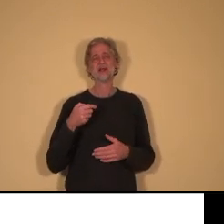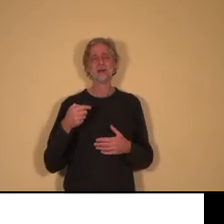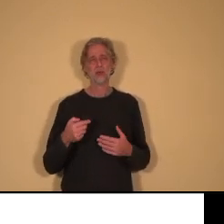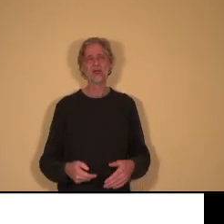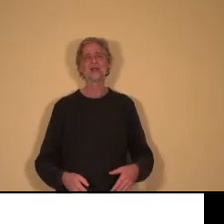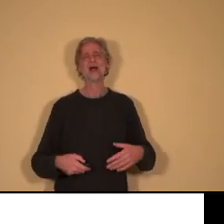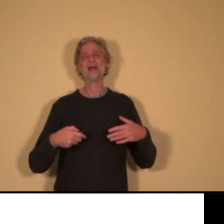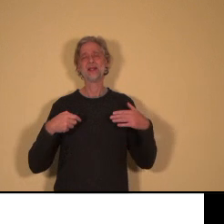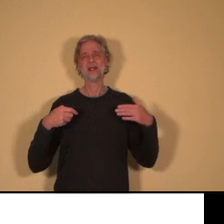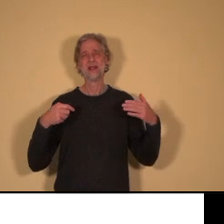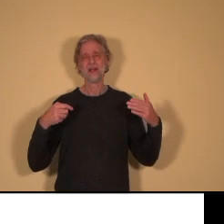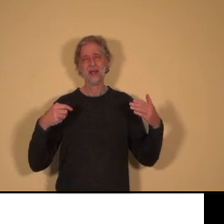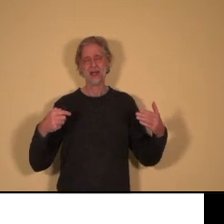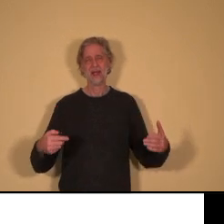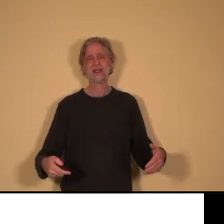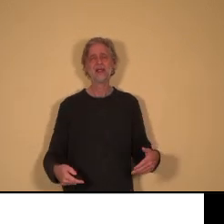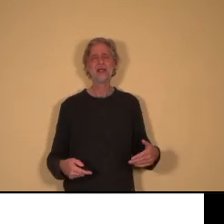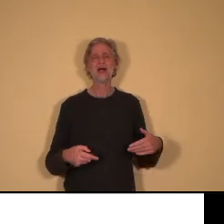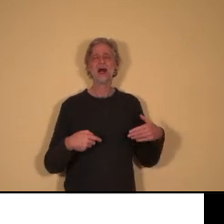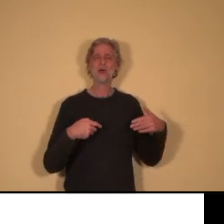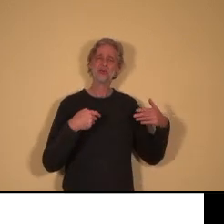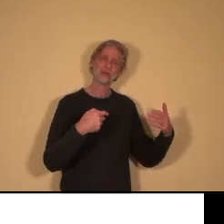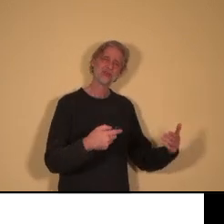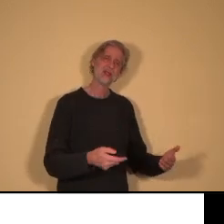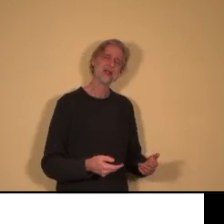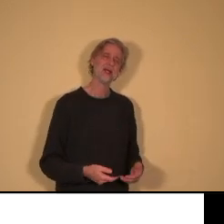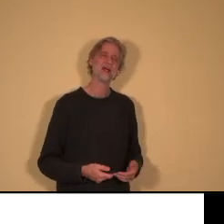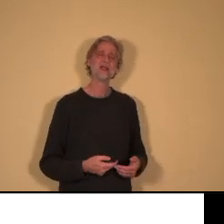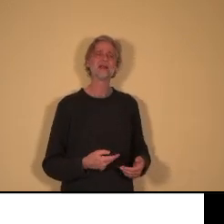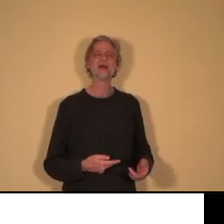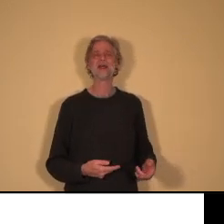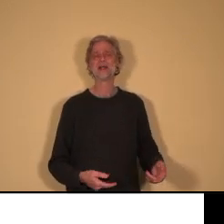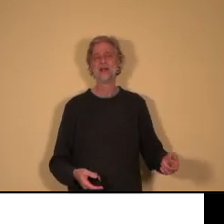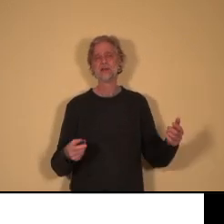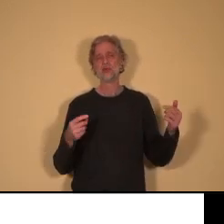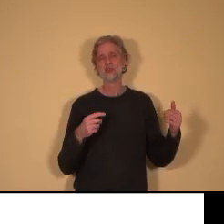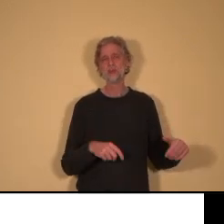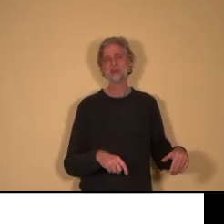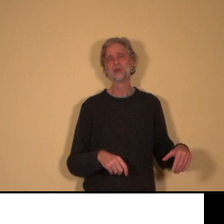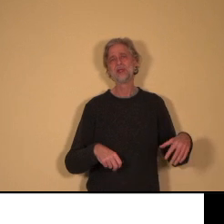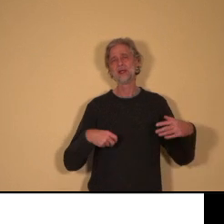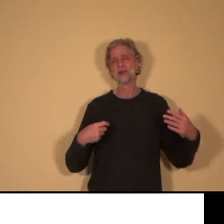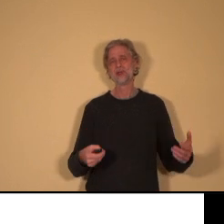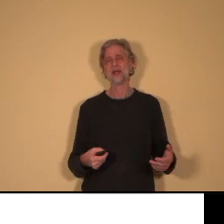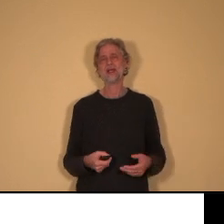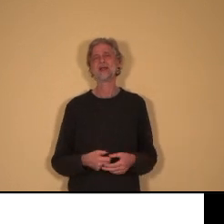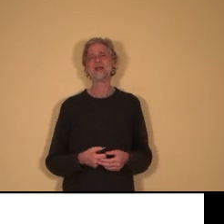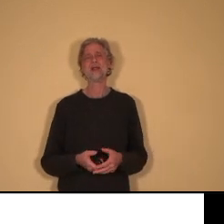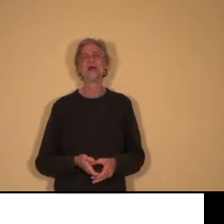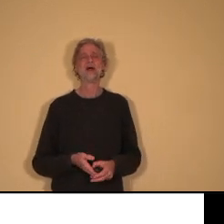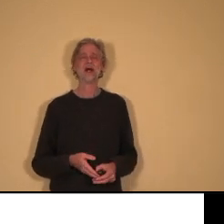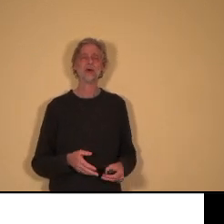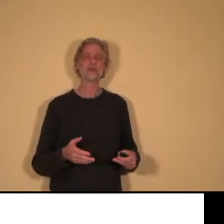sind Möglichkeiten, Energie aus fossilen Energieträgern zu substituieren durch